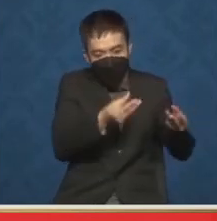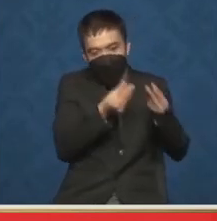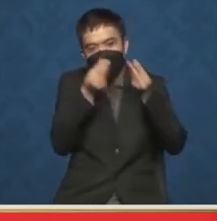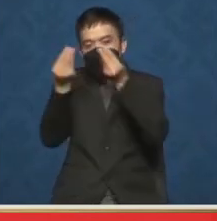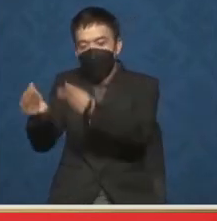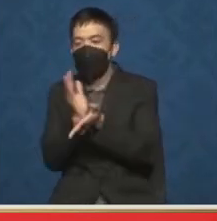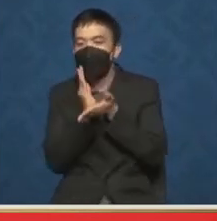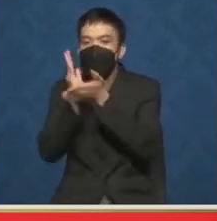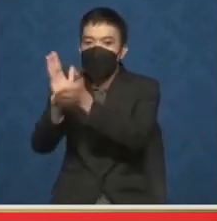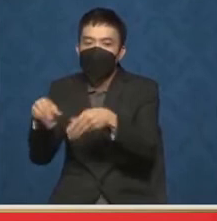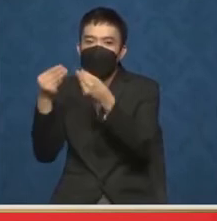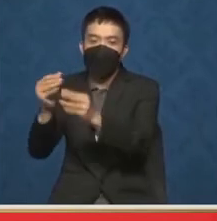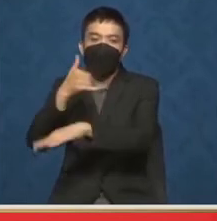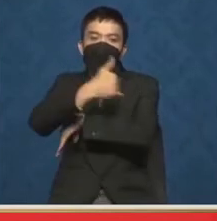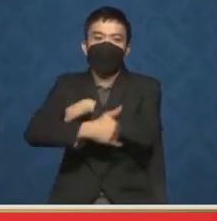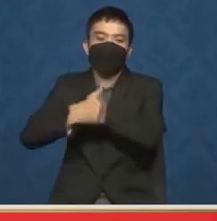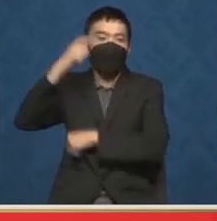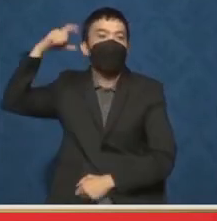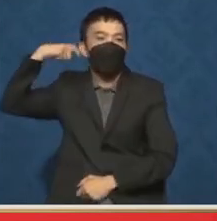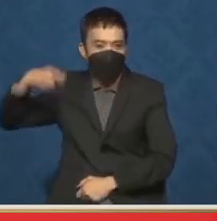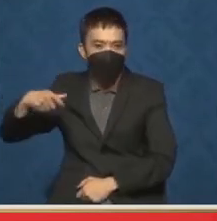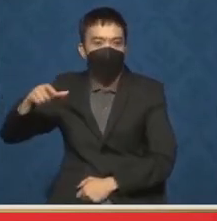เข้ไปในมณมาธาคา ๆ